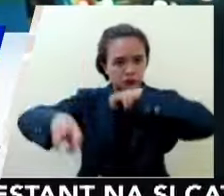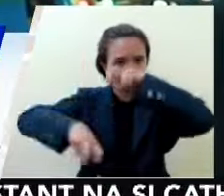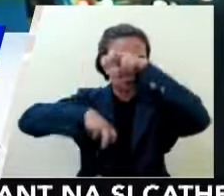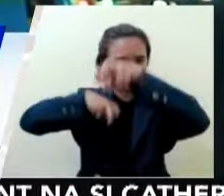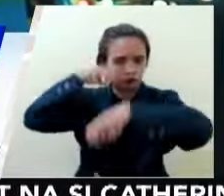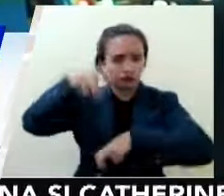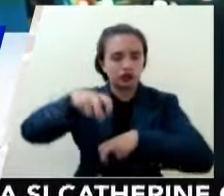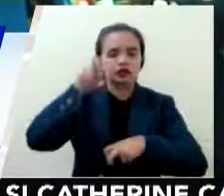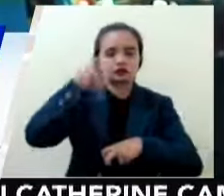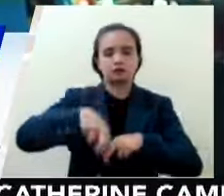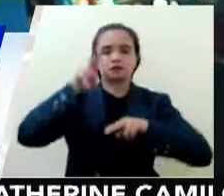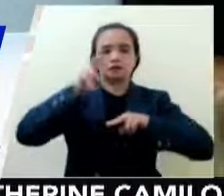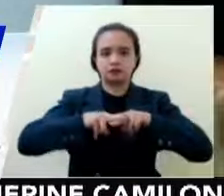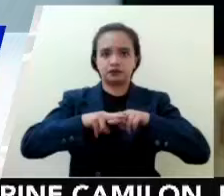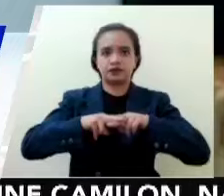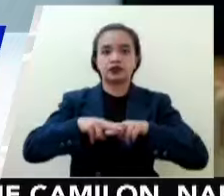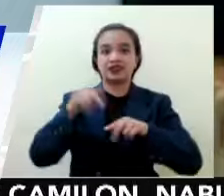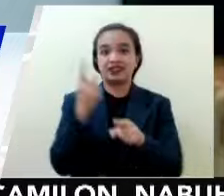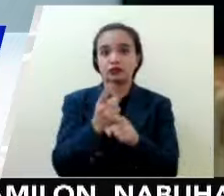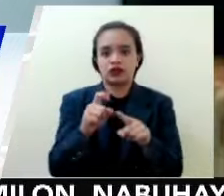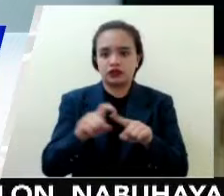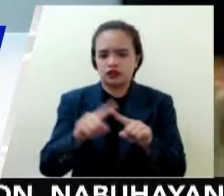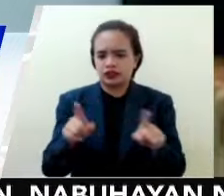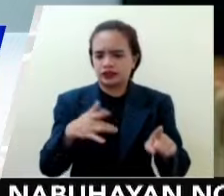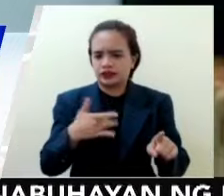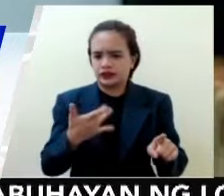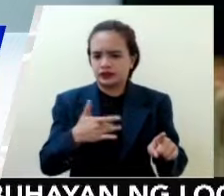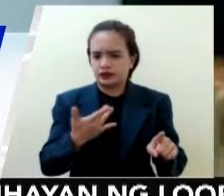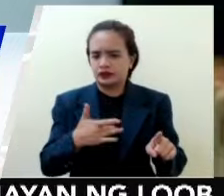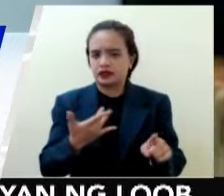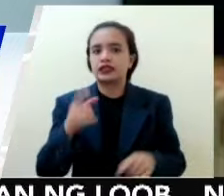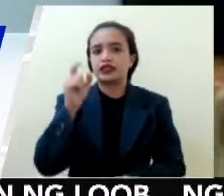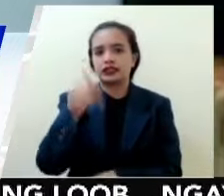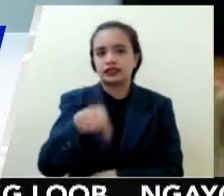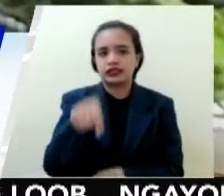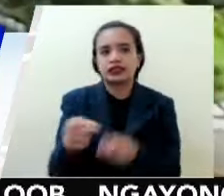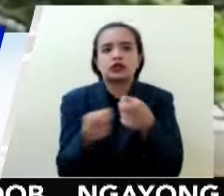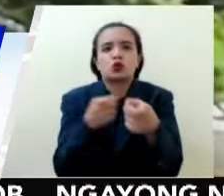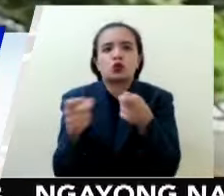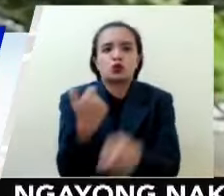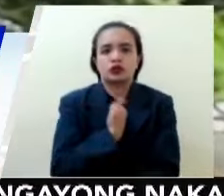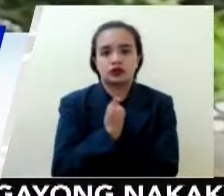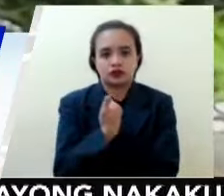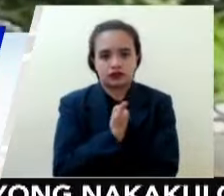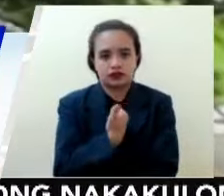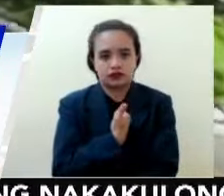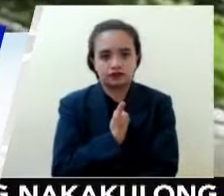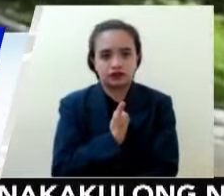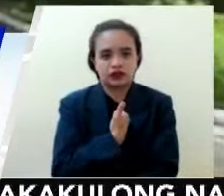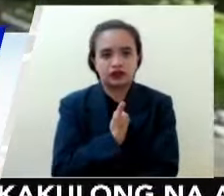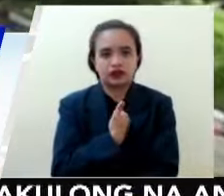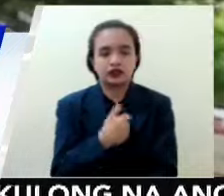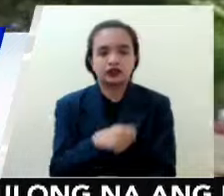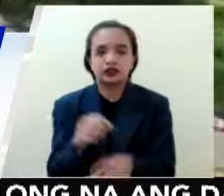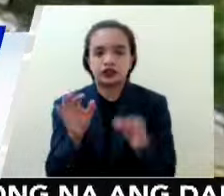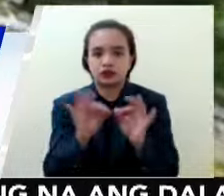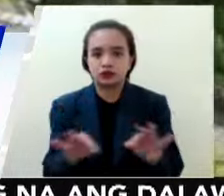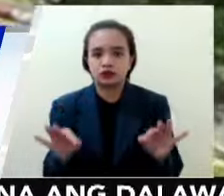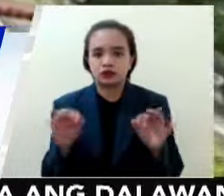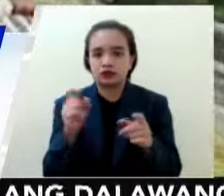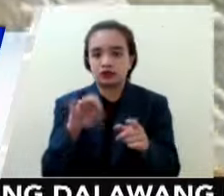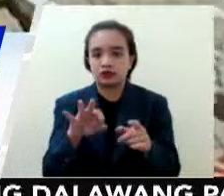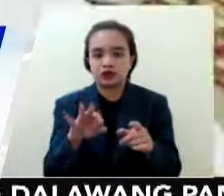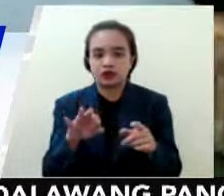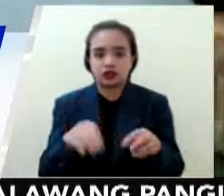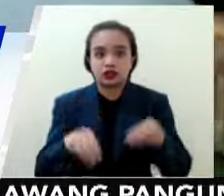magkakaroon talaga ng pag-iba ng pakiramdam mo. Kailangan lang din natin i-control yung sarili din natin once na nawalan yung tamang circulation ng oxygen